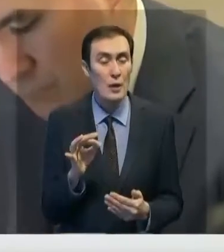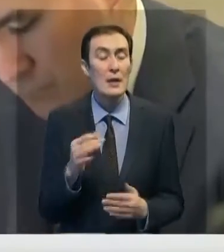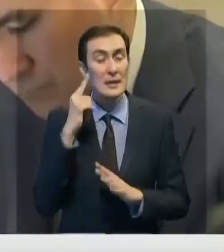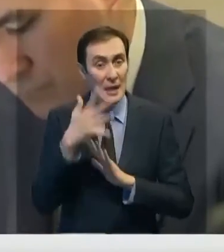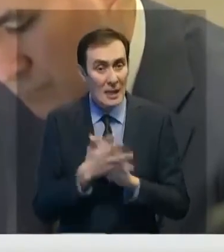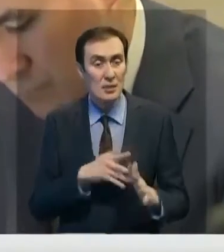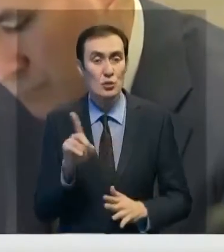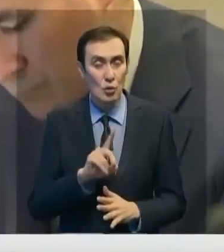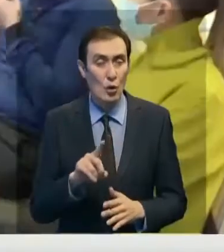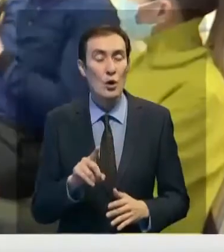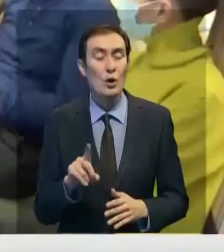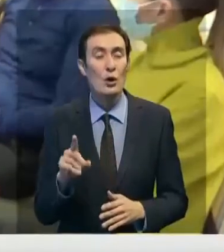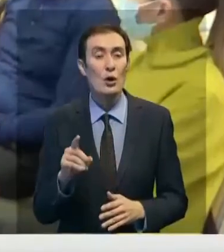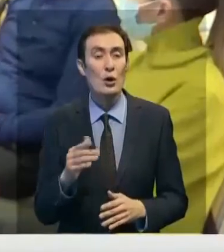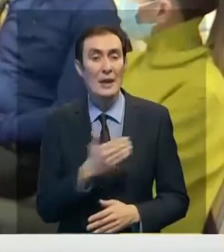уже ясно,